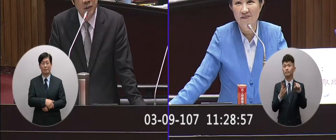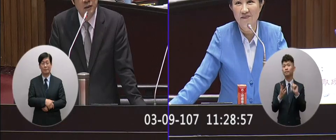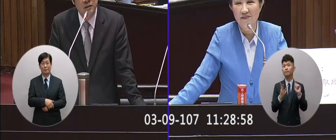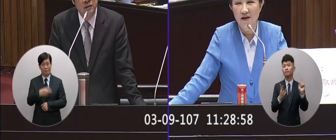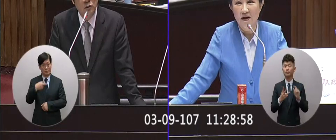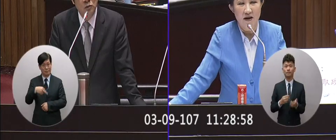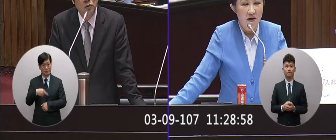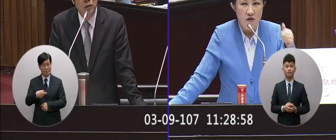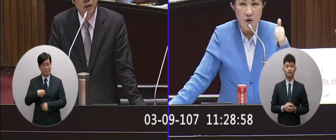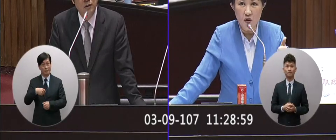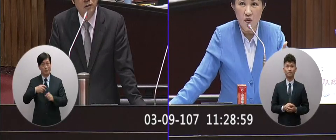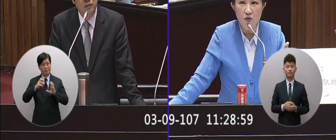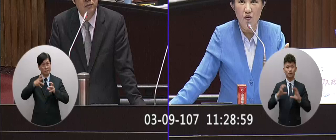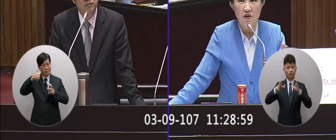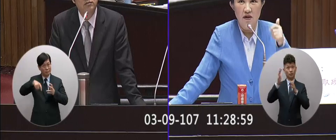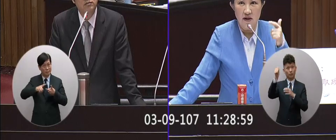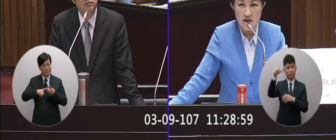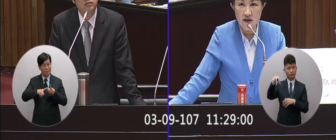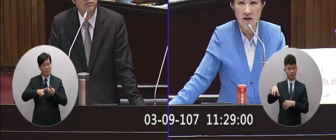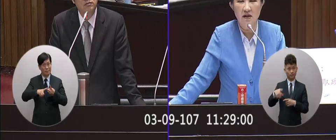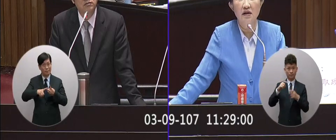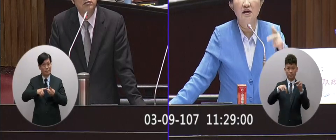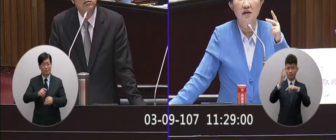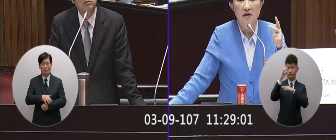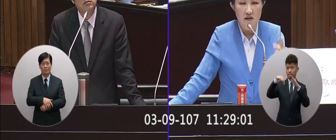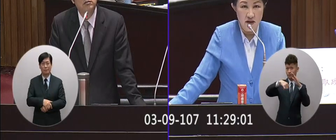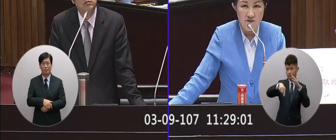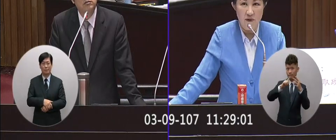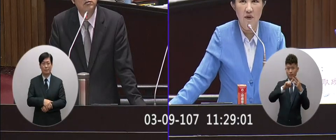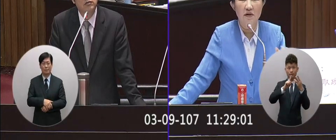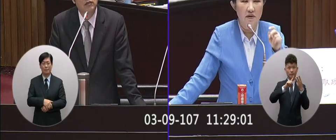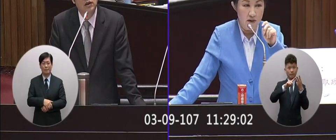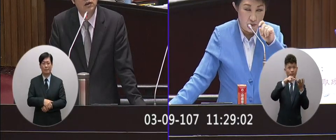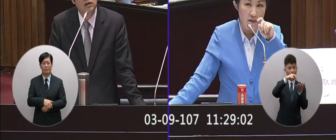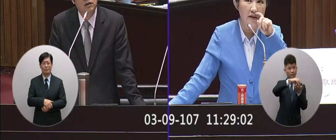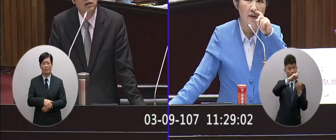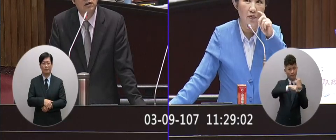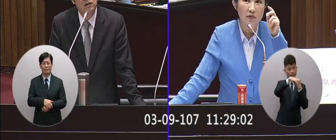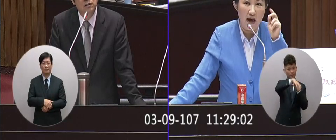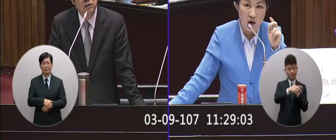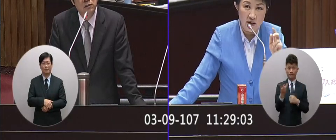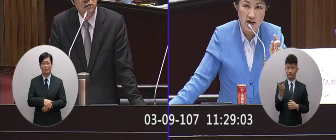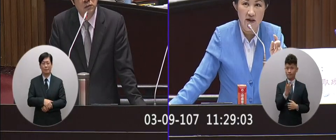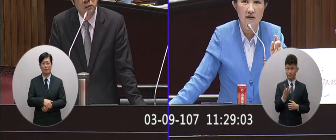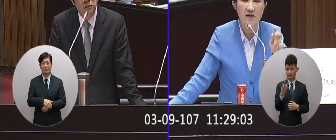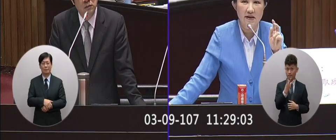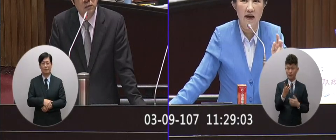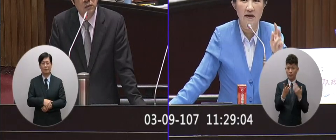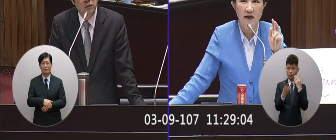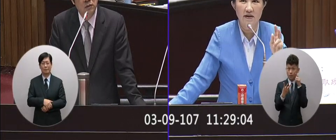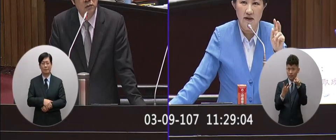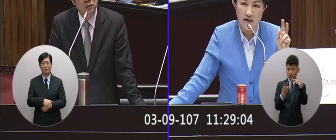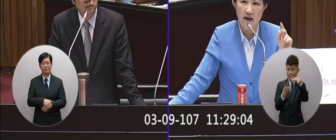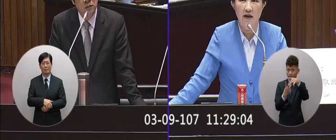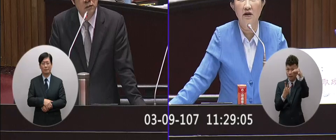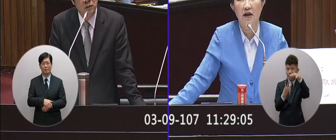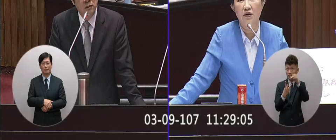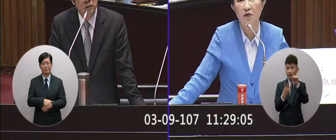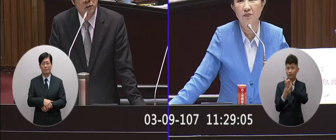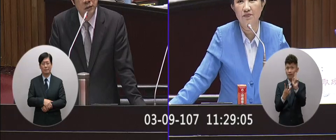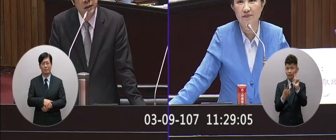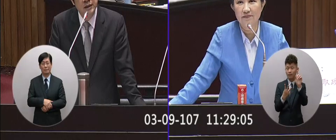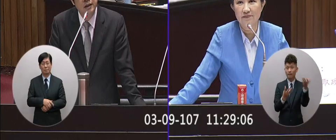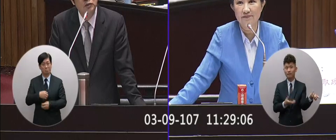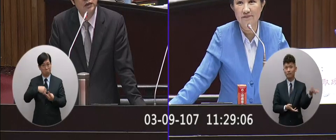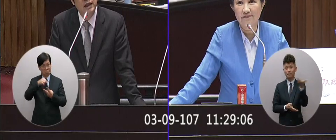你再讲一遍，总统府还有 总统府、行政院。立法院，你觉得如果拿好你建这三个带一个应该会